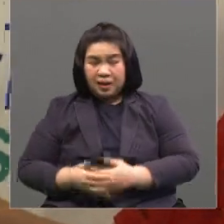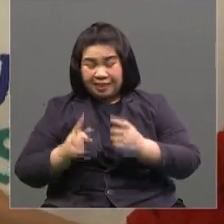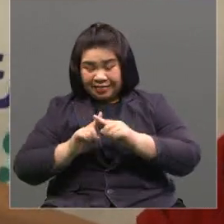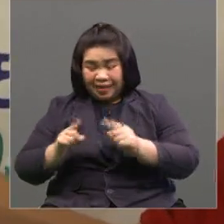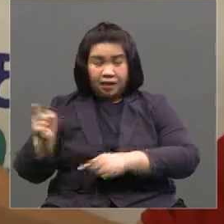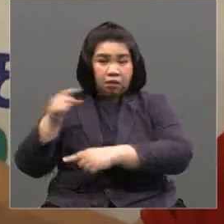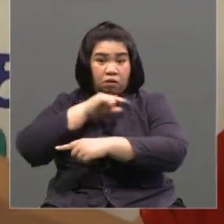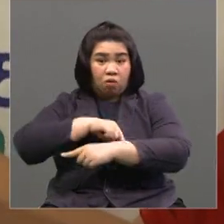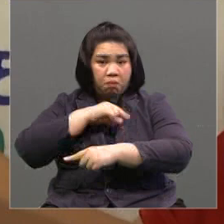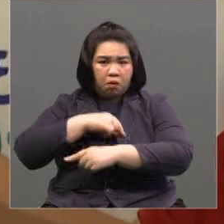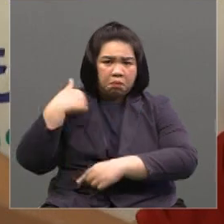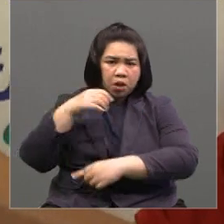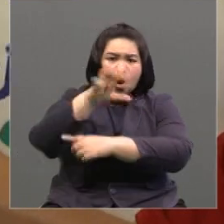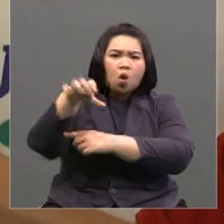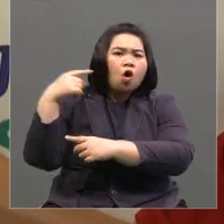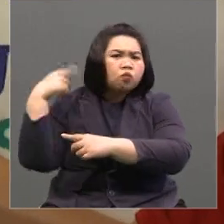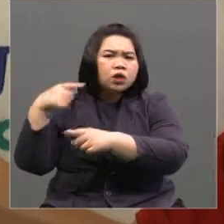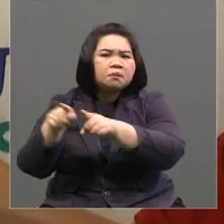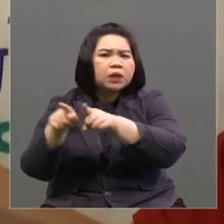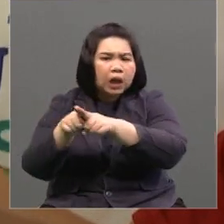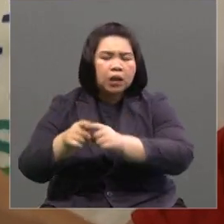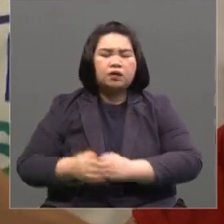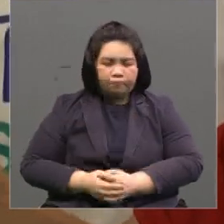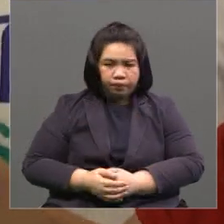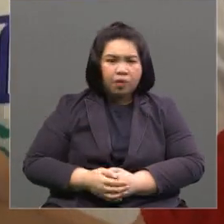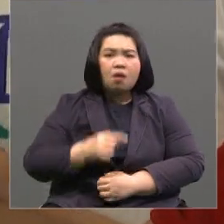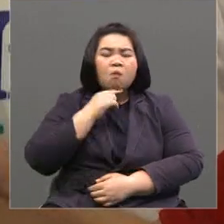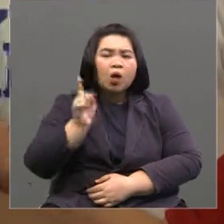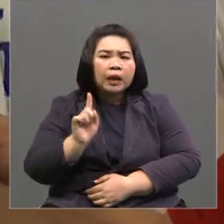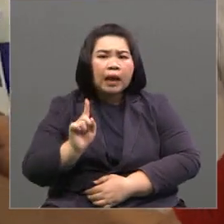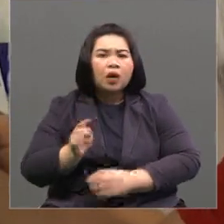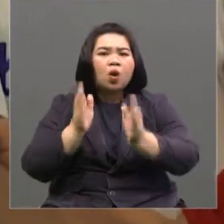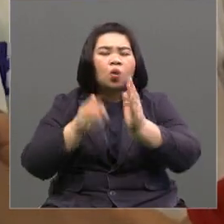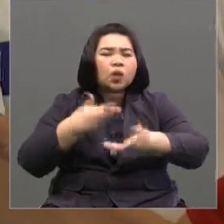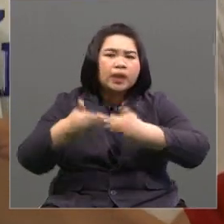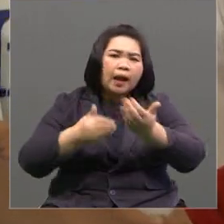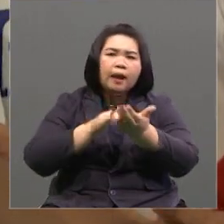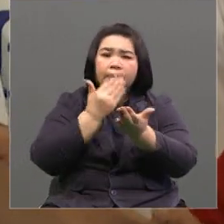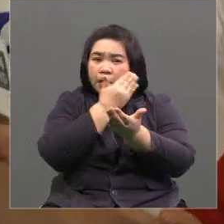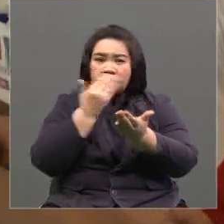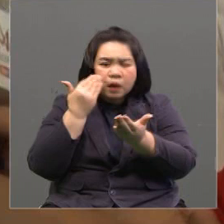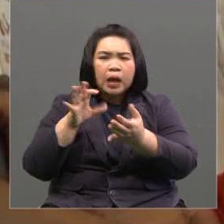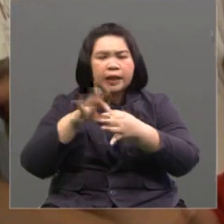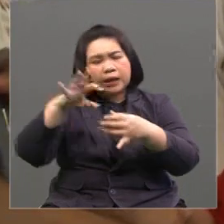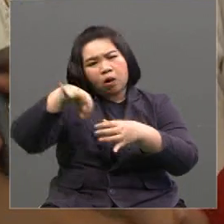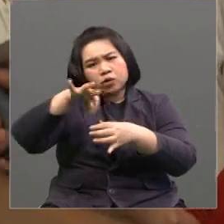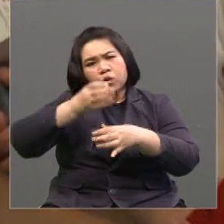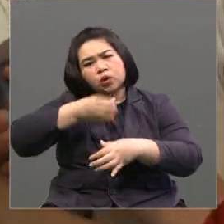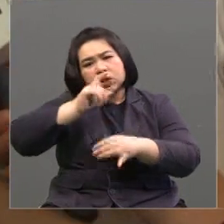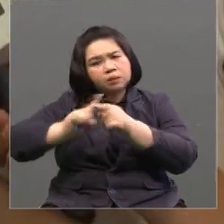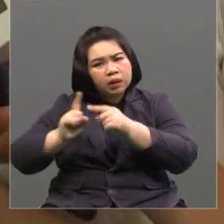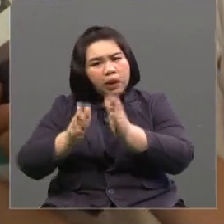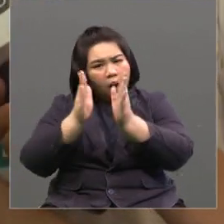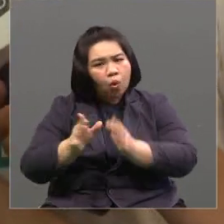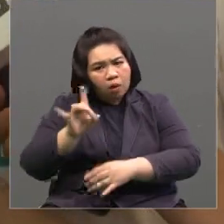ก็ยังไปหลอกลวงเหยื่อที่เป็นผู้หญิงด้วยค่ะซึ่งส่วนใหญ่เนี่ยเป็นตัวแทนจำหน่ายเครื่องสำอางแล้วก็อาหารเสริมอีกกว่า100ร